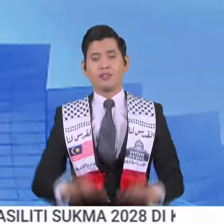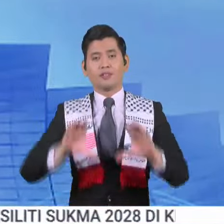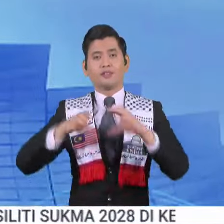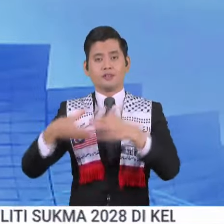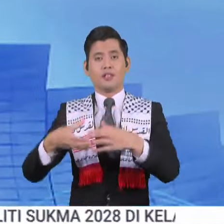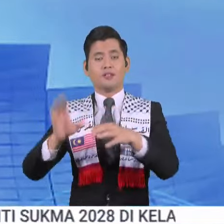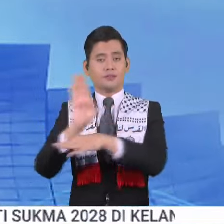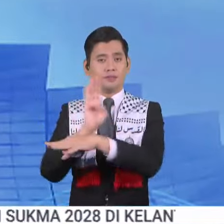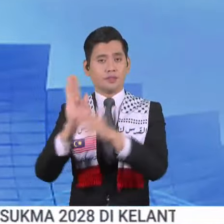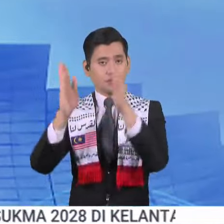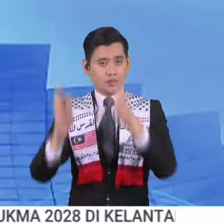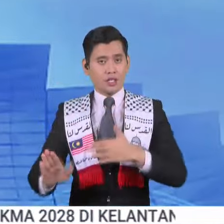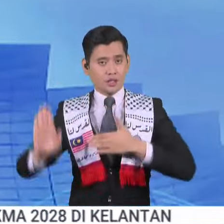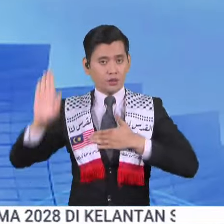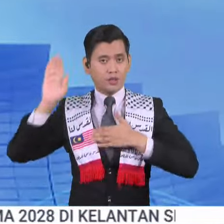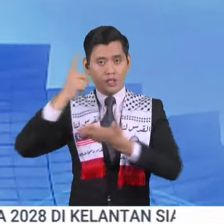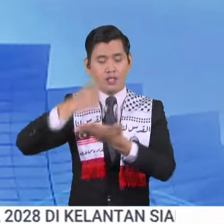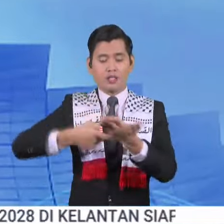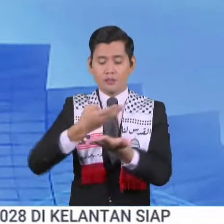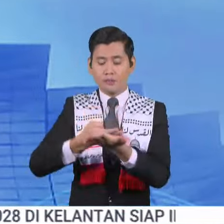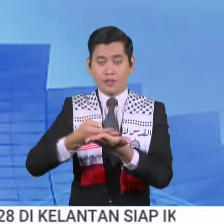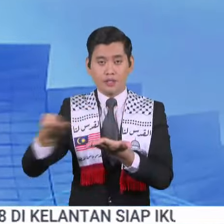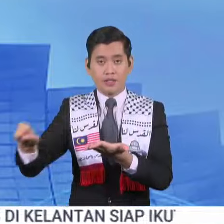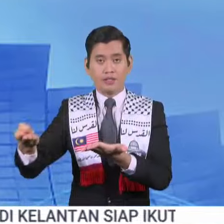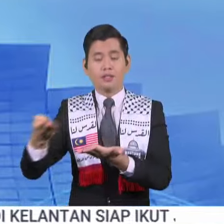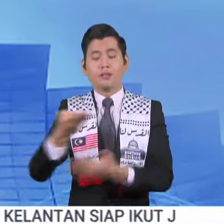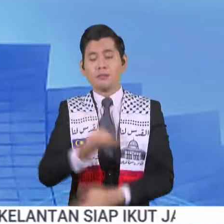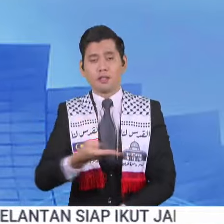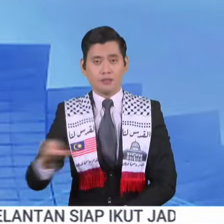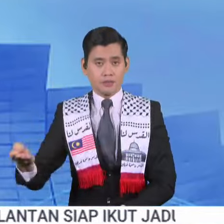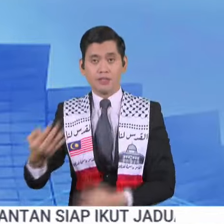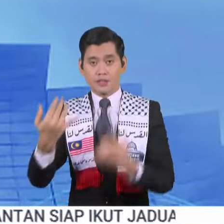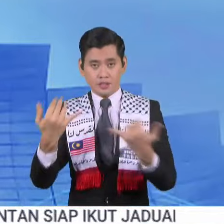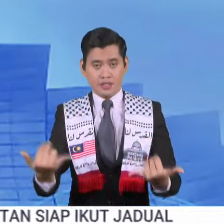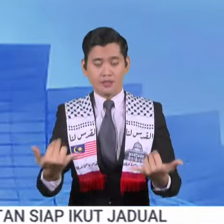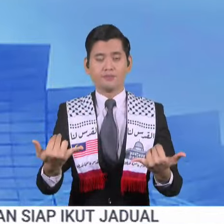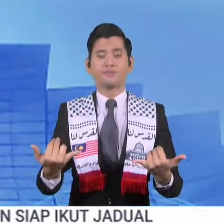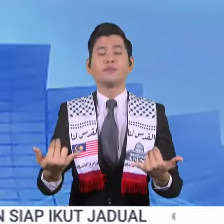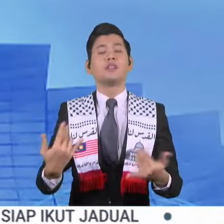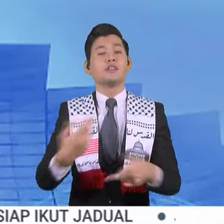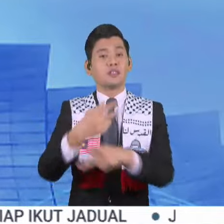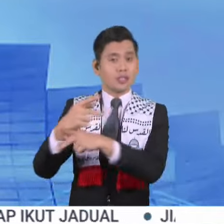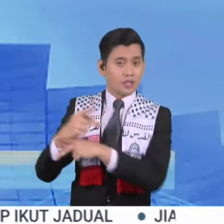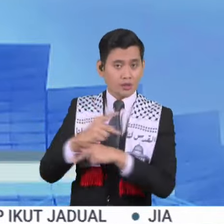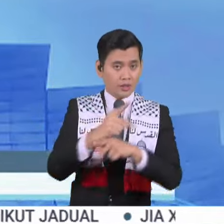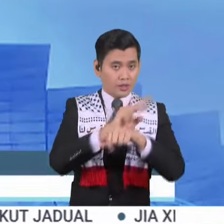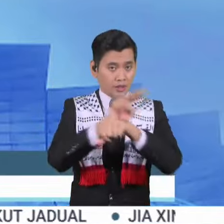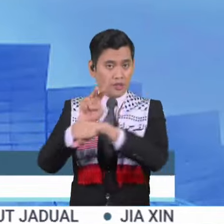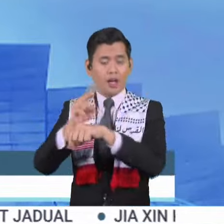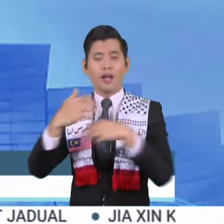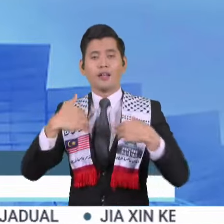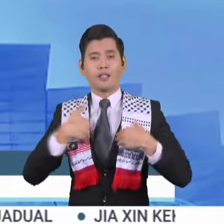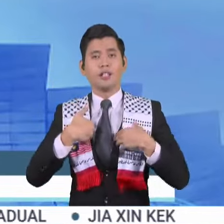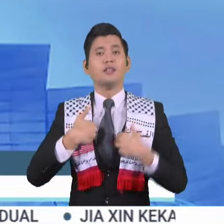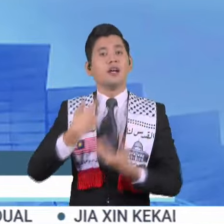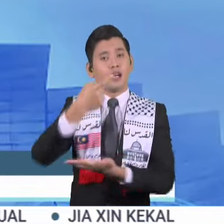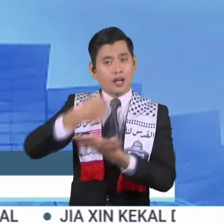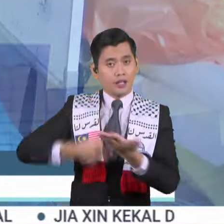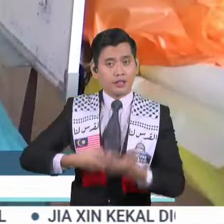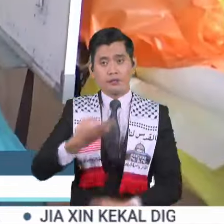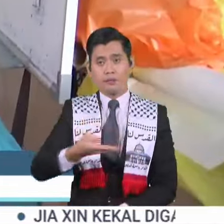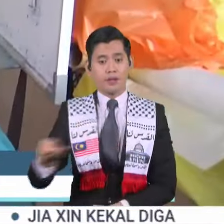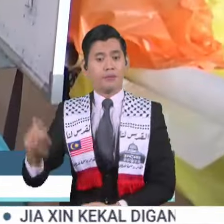Kumpulan peniaga akui harga barangan semasa adalah terkawal. Malah tinjauan mendapati ada daripadanya turun harga.